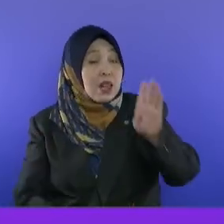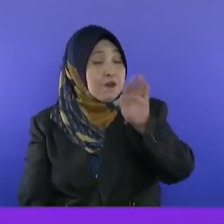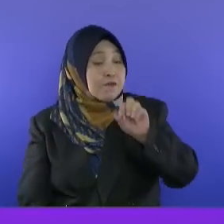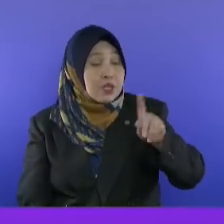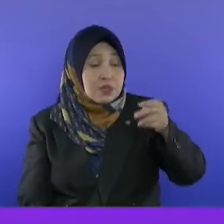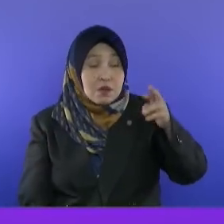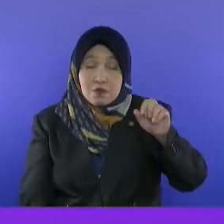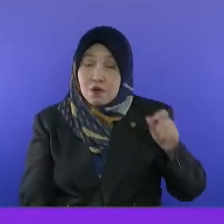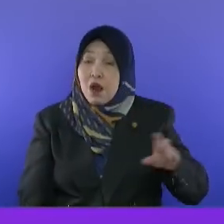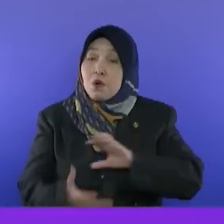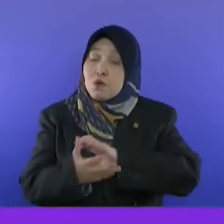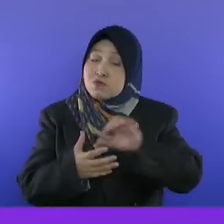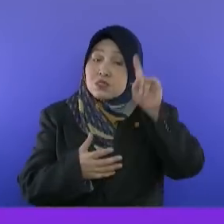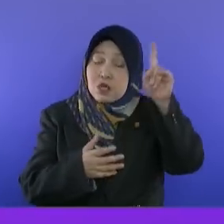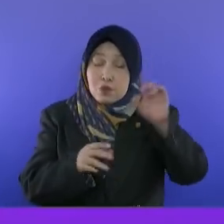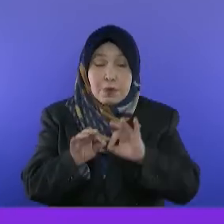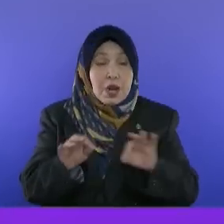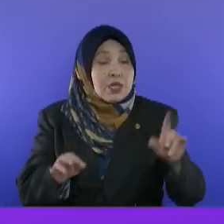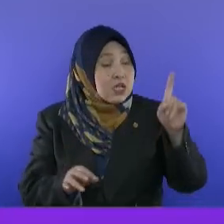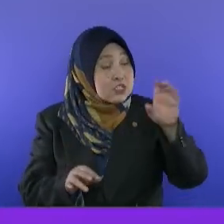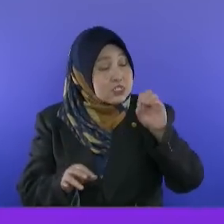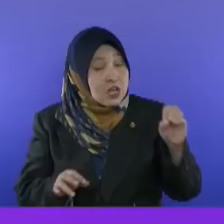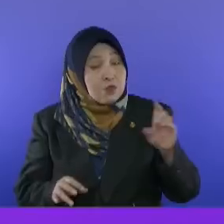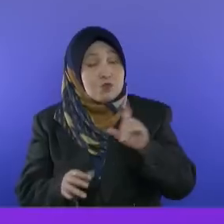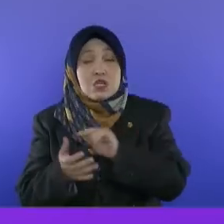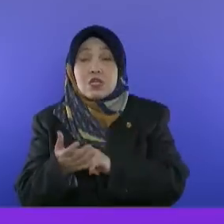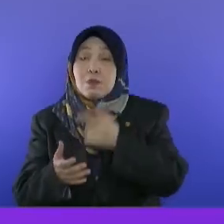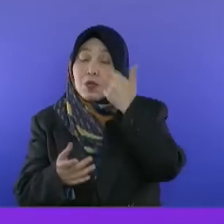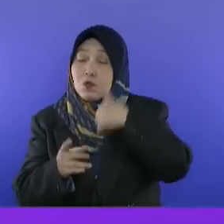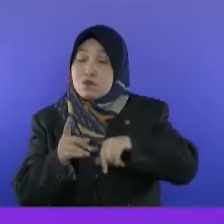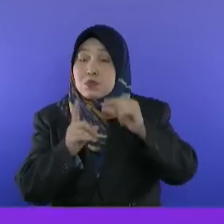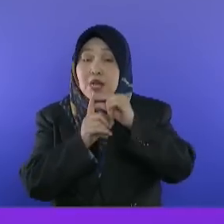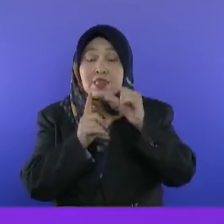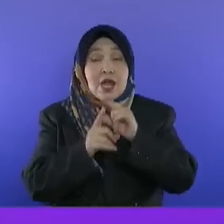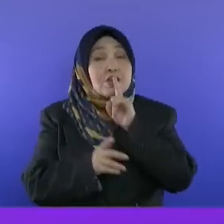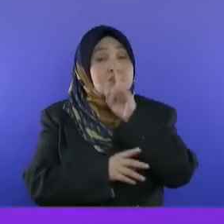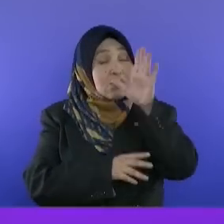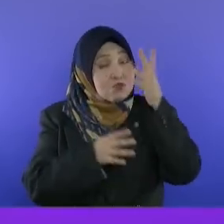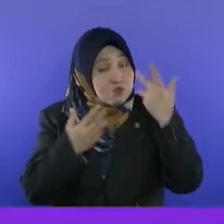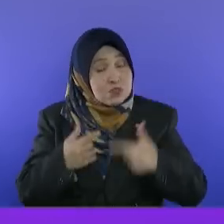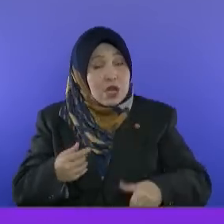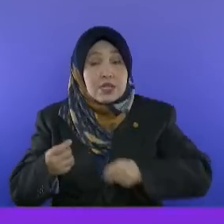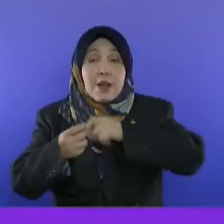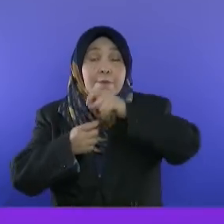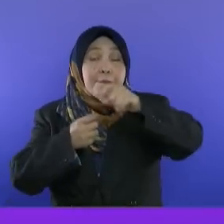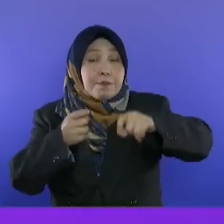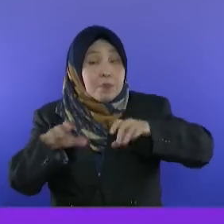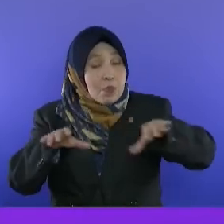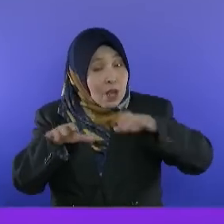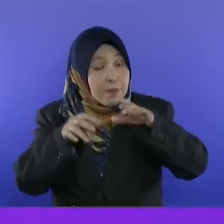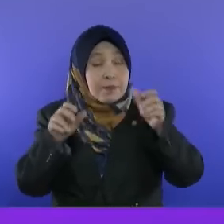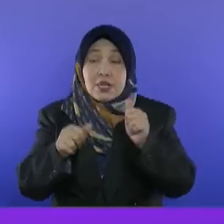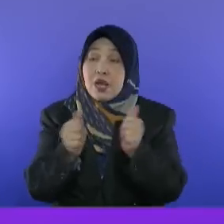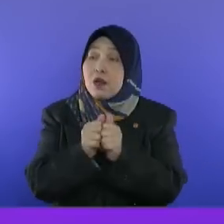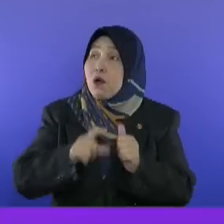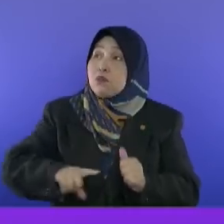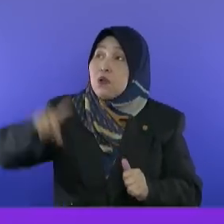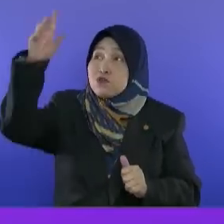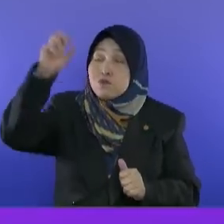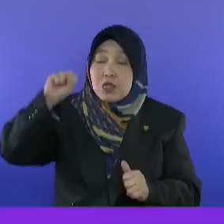rusak satu pada ayat 100 ini karena perkataan janji yang sudah dimeterai kepada Allah Subhanahu Wa Ta'ala